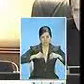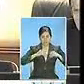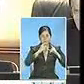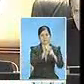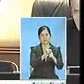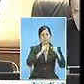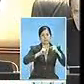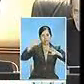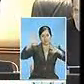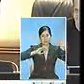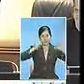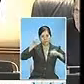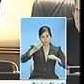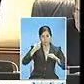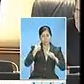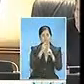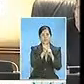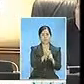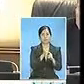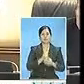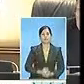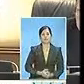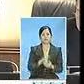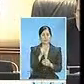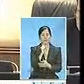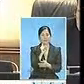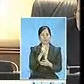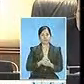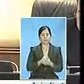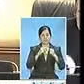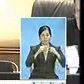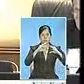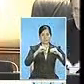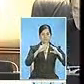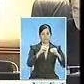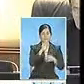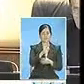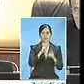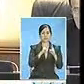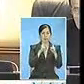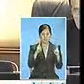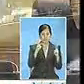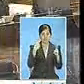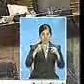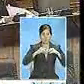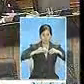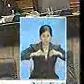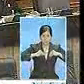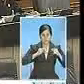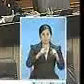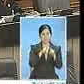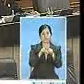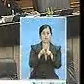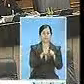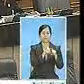ใหญ่และโดยเฉพาะอย่างยิ่งตอนประชุมในห้องกรรมาธิการก็เห็นด้วยกันนะครับท่านประธาน